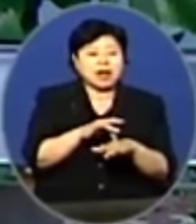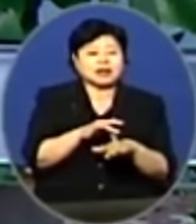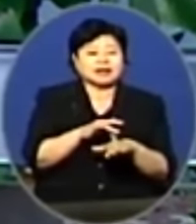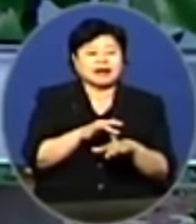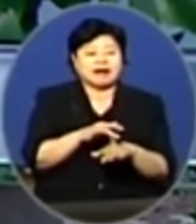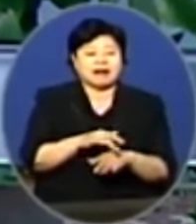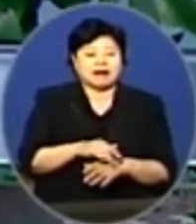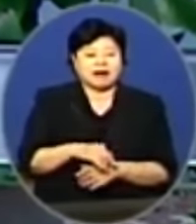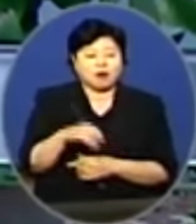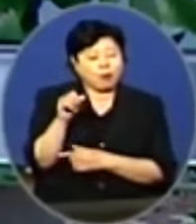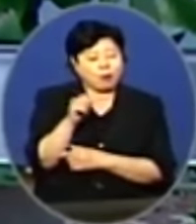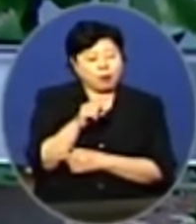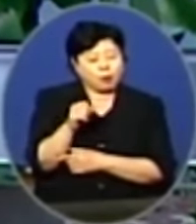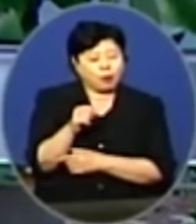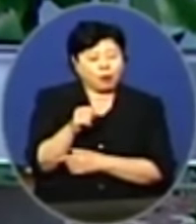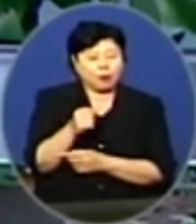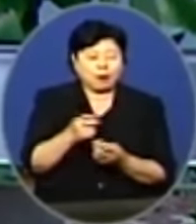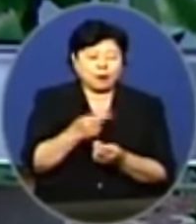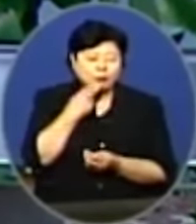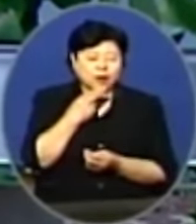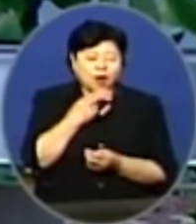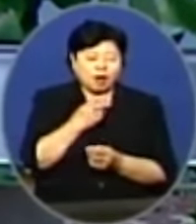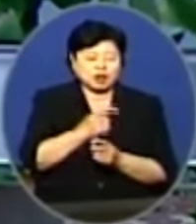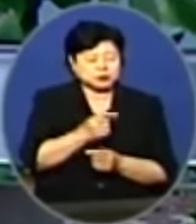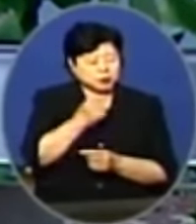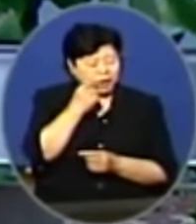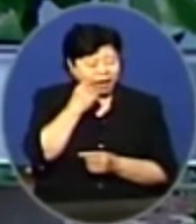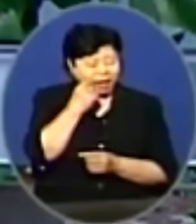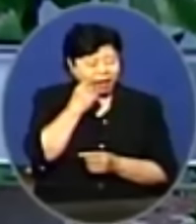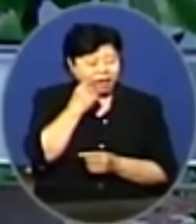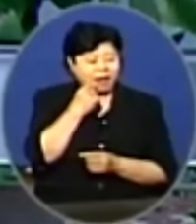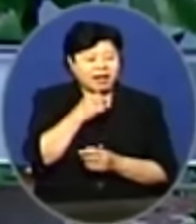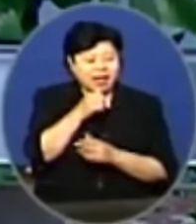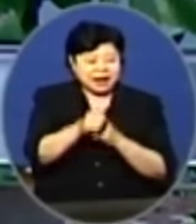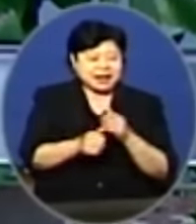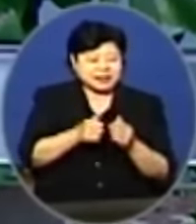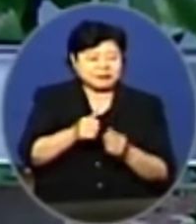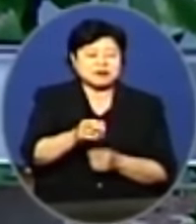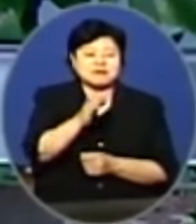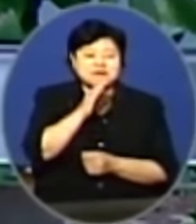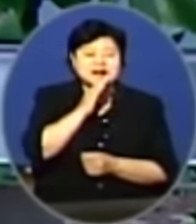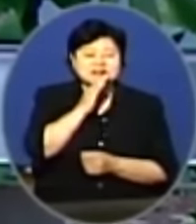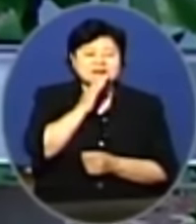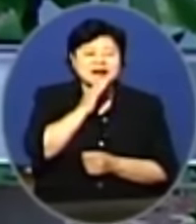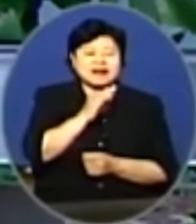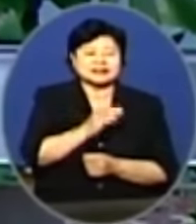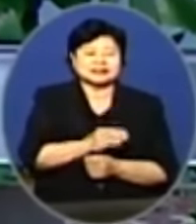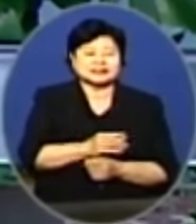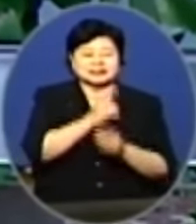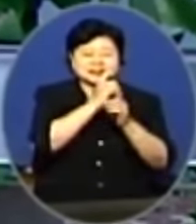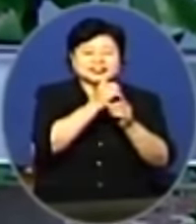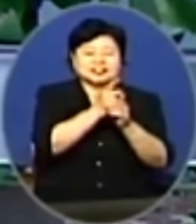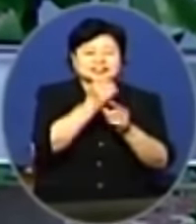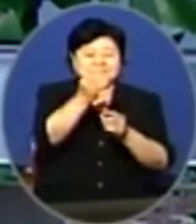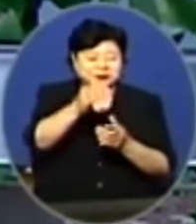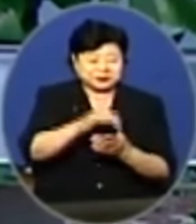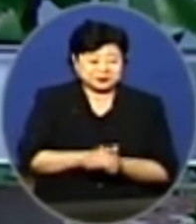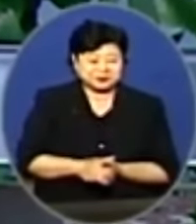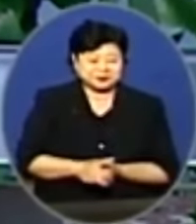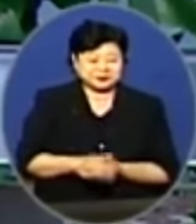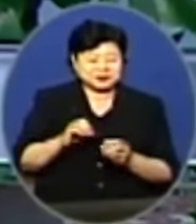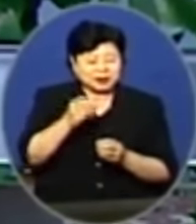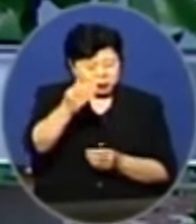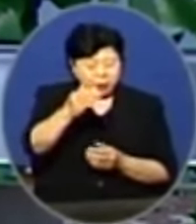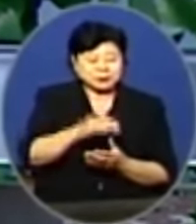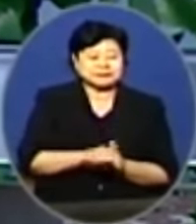아이고 할 수 없다, 이길 수가 없다. 그 하나님은 옳다, 오라, 잘해, 그렇게 해라, 내가